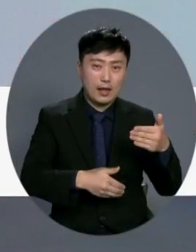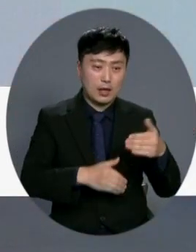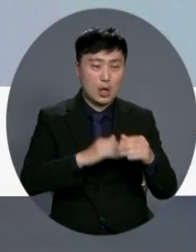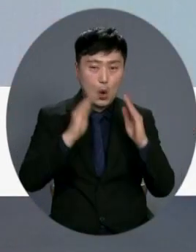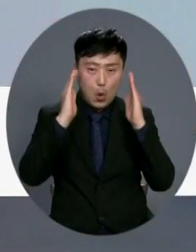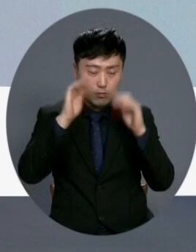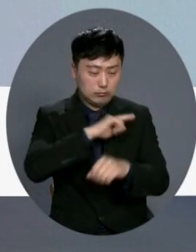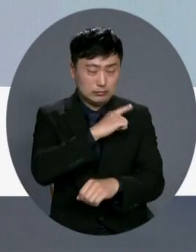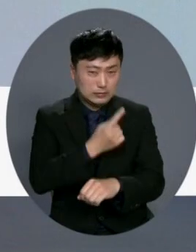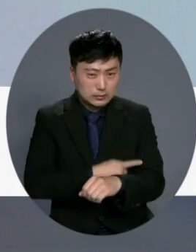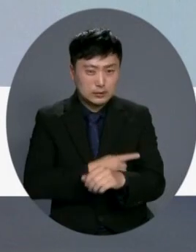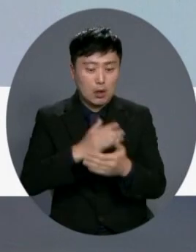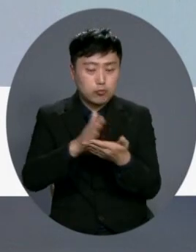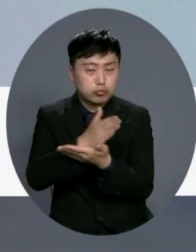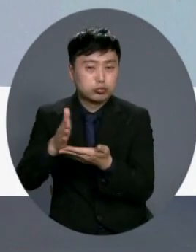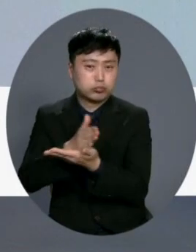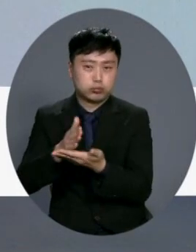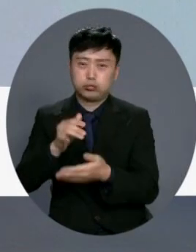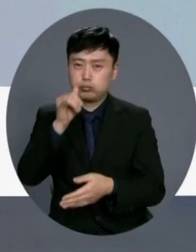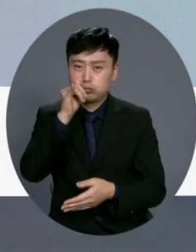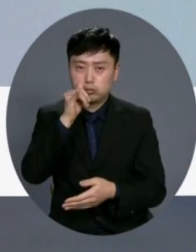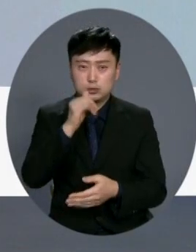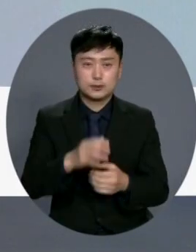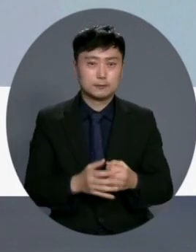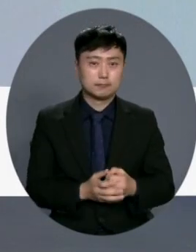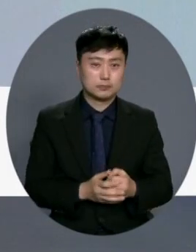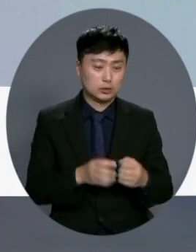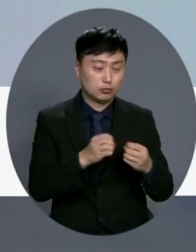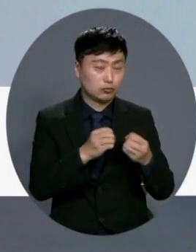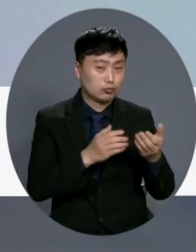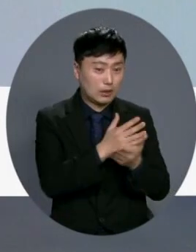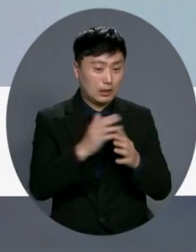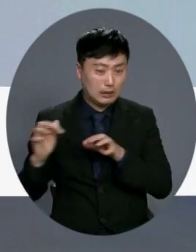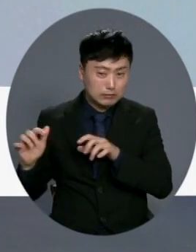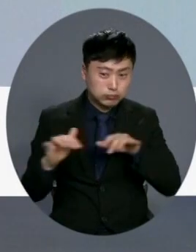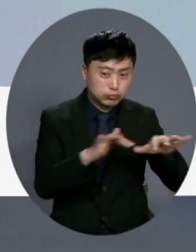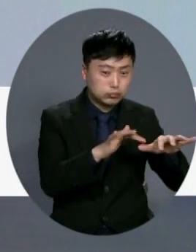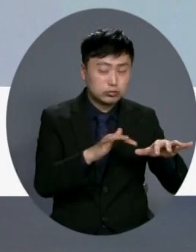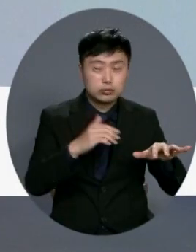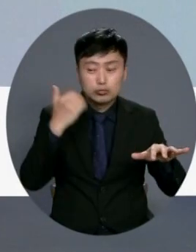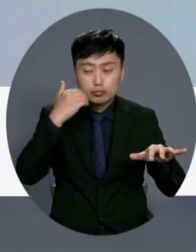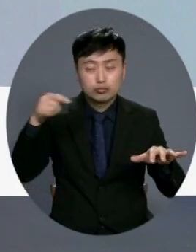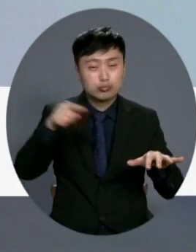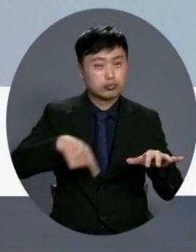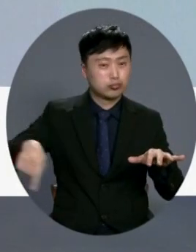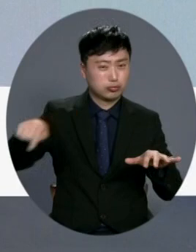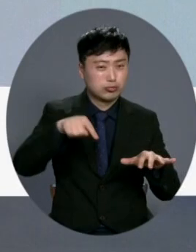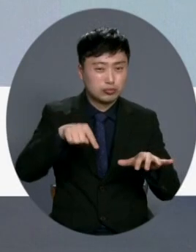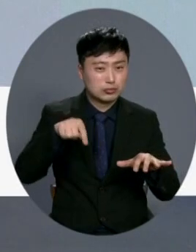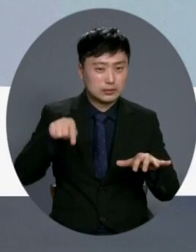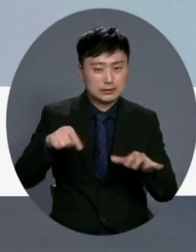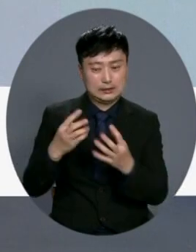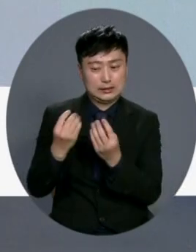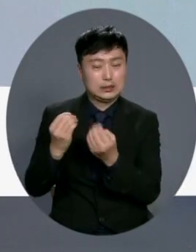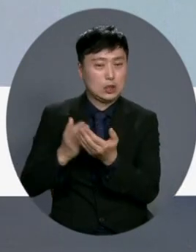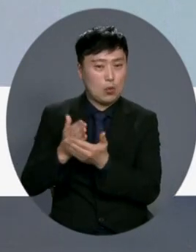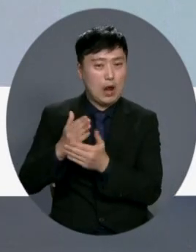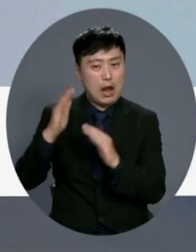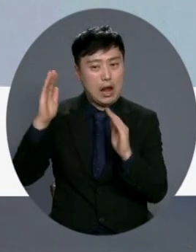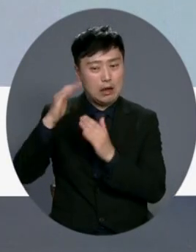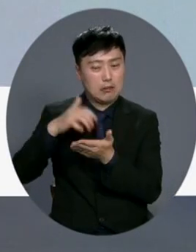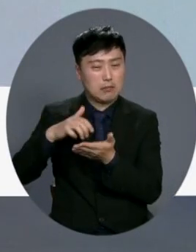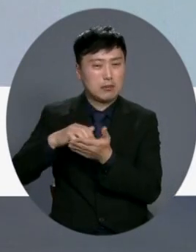상당히 확보됐다는 분석입니다. 문과 침공으로 불리는 상위권에서 이과 강세는 더욱 심화할 것으로 보입니다.